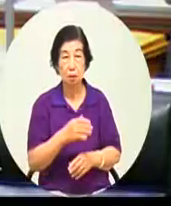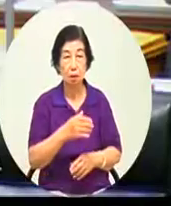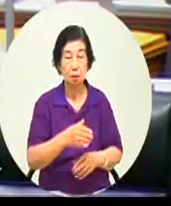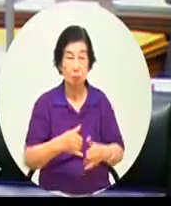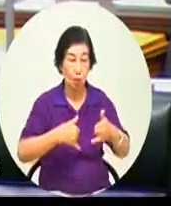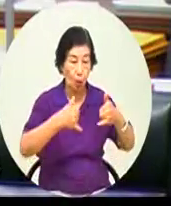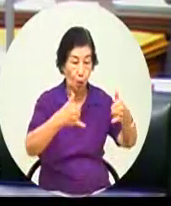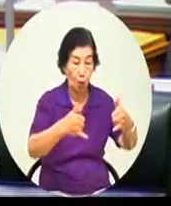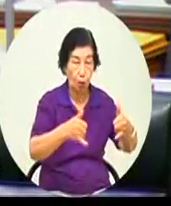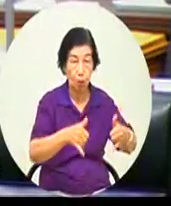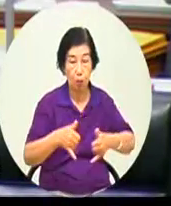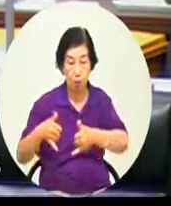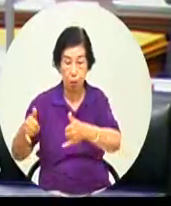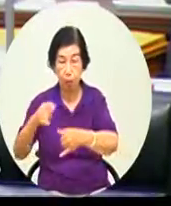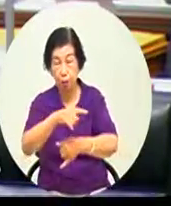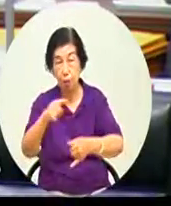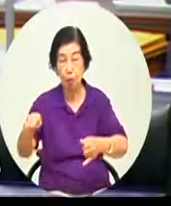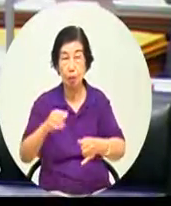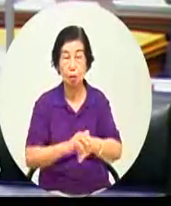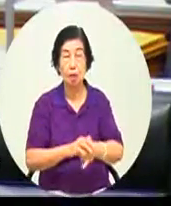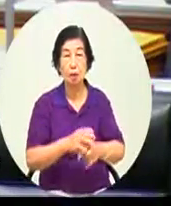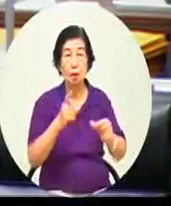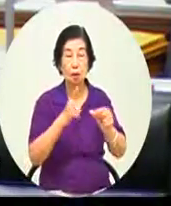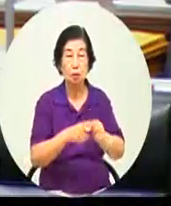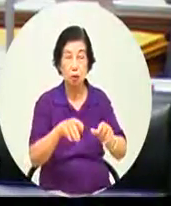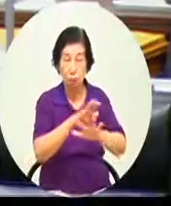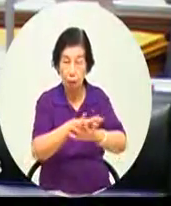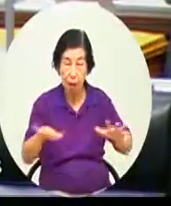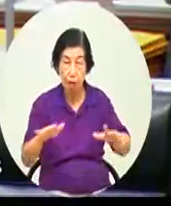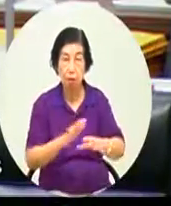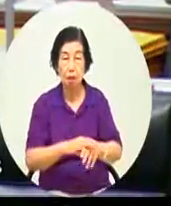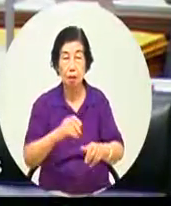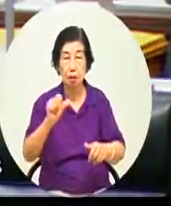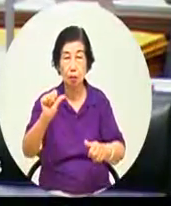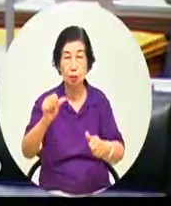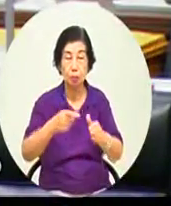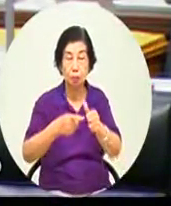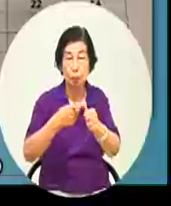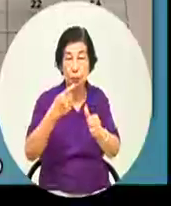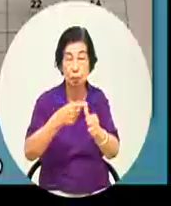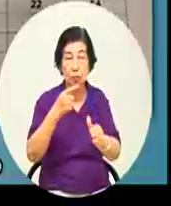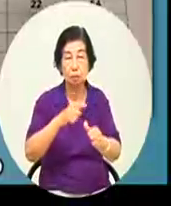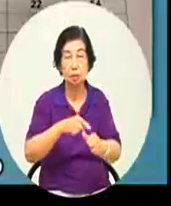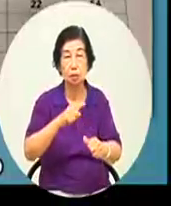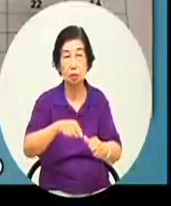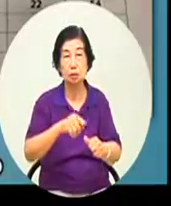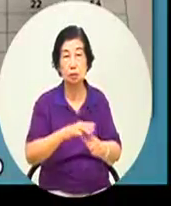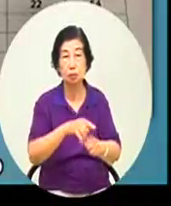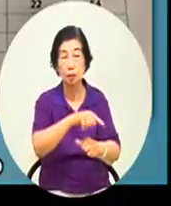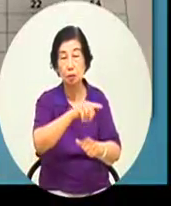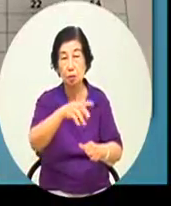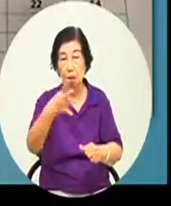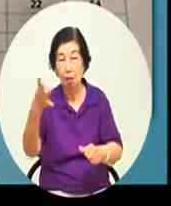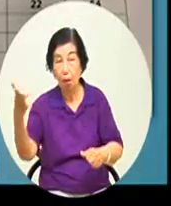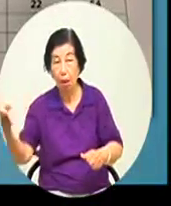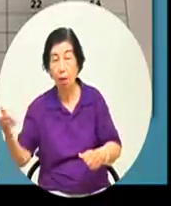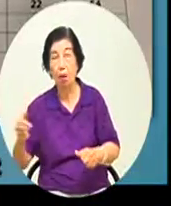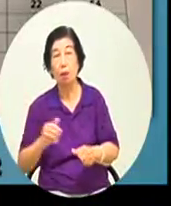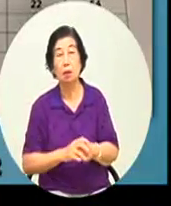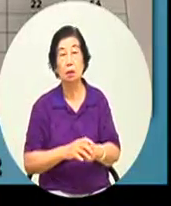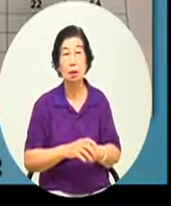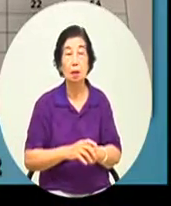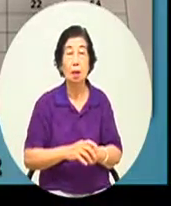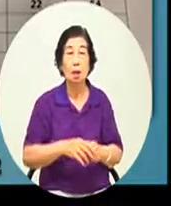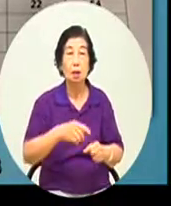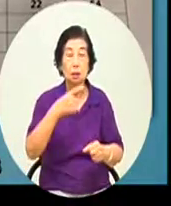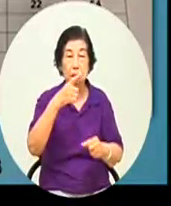上是蛮危险的。比如说中安路、五甲路、金福路、镇海路，这个大概是十大肇事路口的第一名、第三名、第八名跟第九